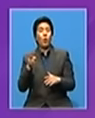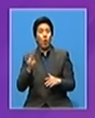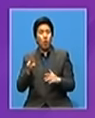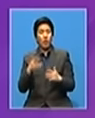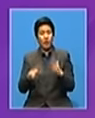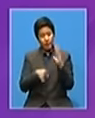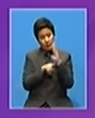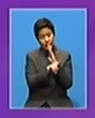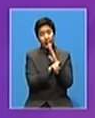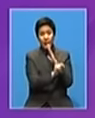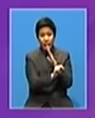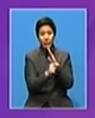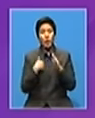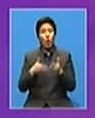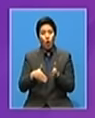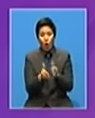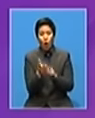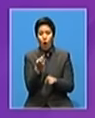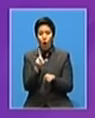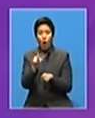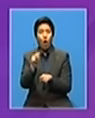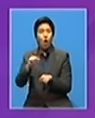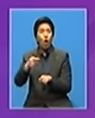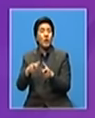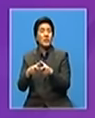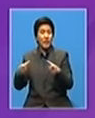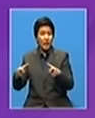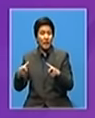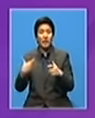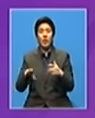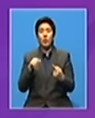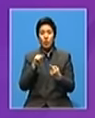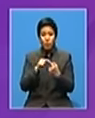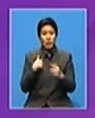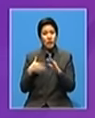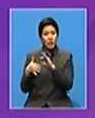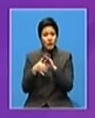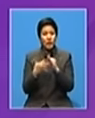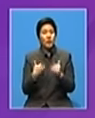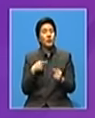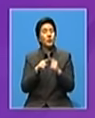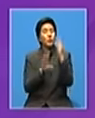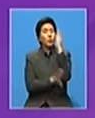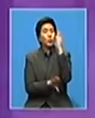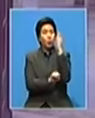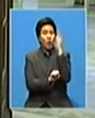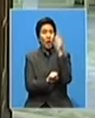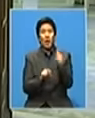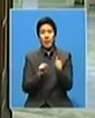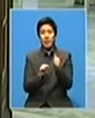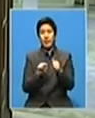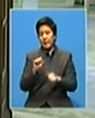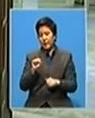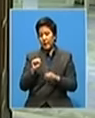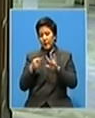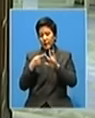ด้วย3ตำบลของอำเภอคลองใหญ่ทั้งอำเภอนะครับ5จังหวัดสงขลานะครับประกอบด้วย4ตำบลในอำเภอสะเดาและที่ผ่านม